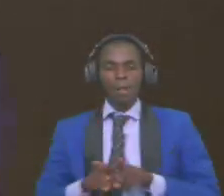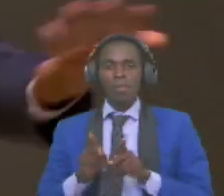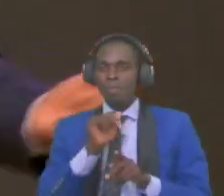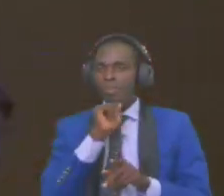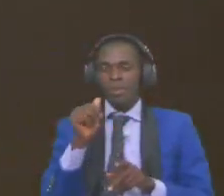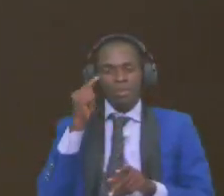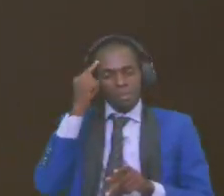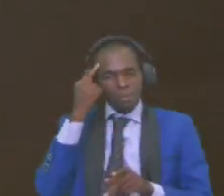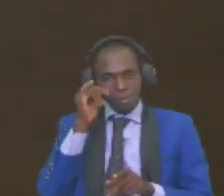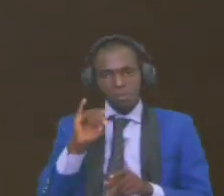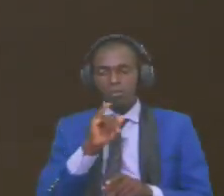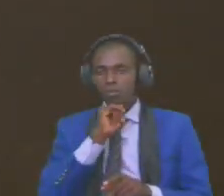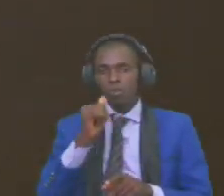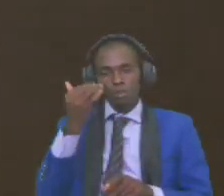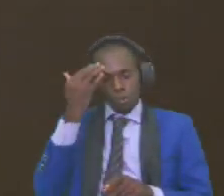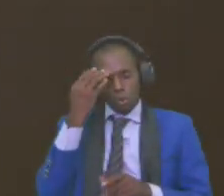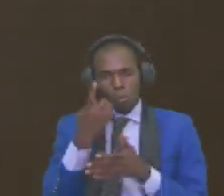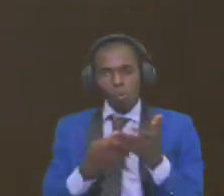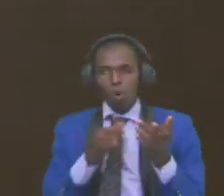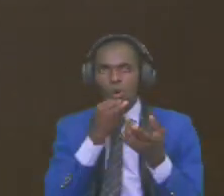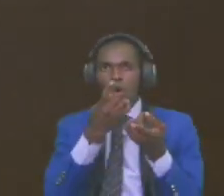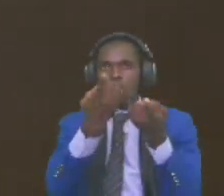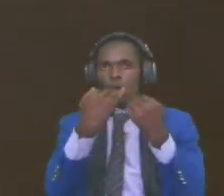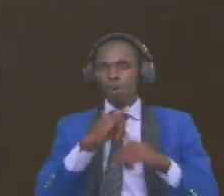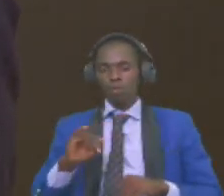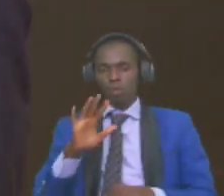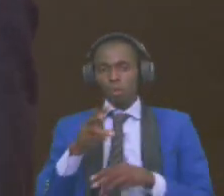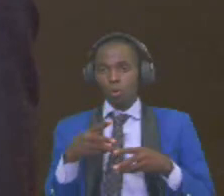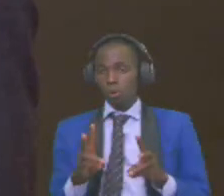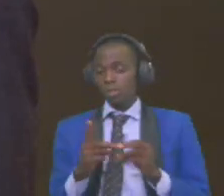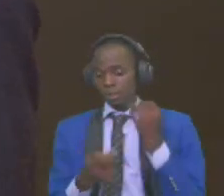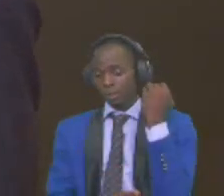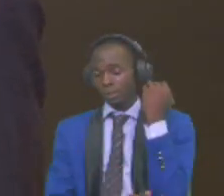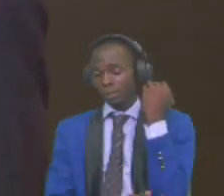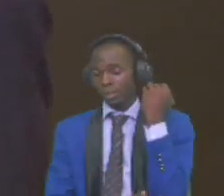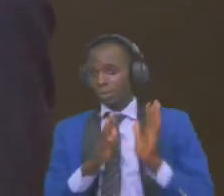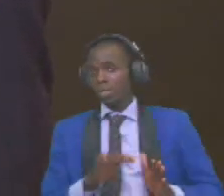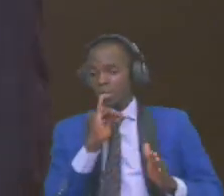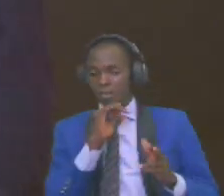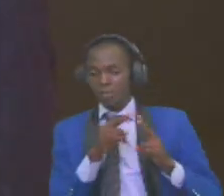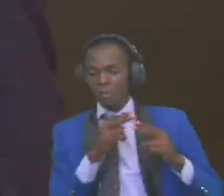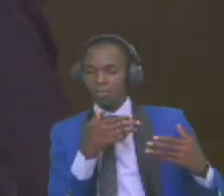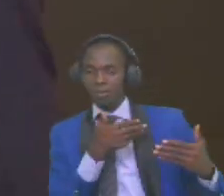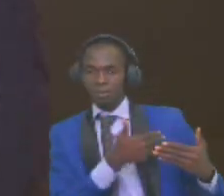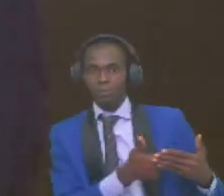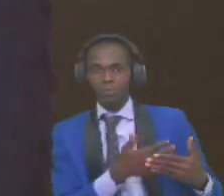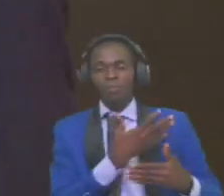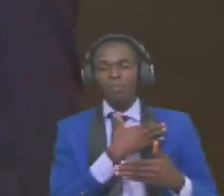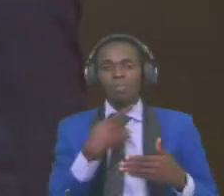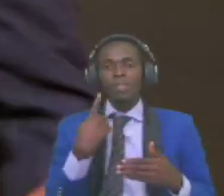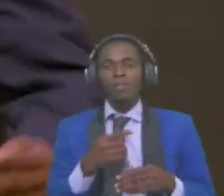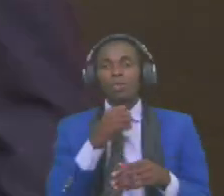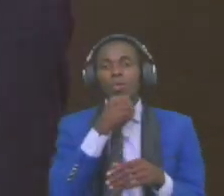immobile sans penser à savoir ce qui vous arrivera le tracteur un prochain et